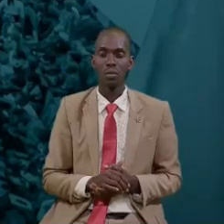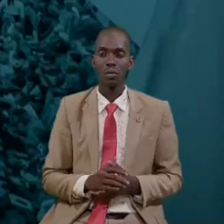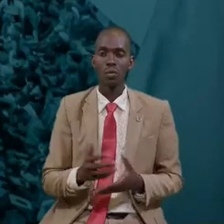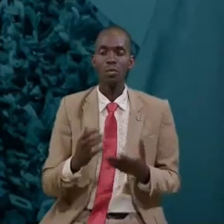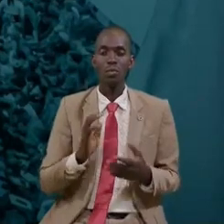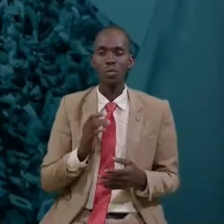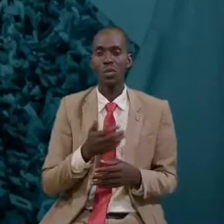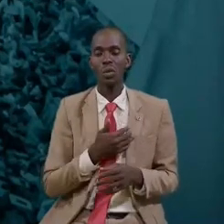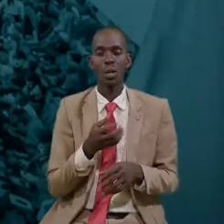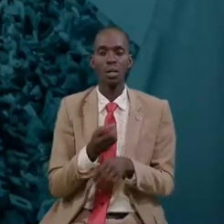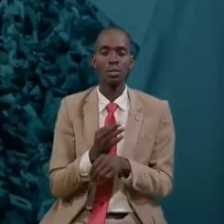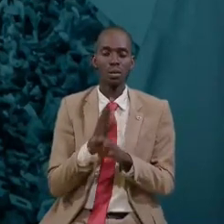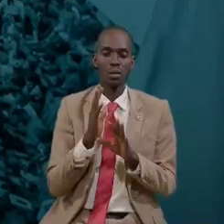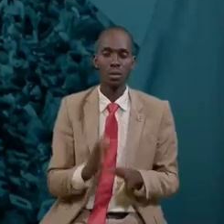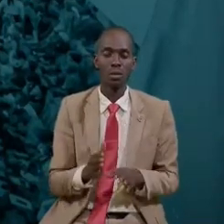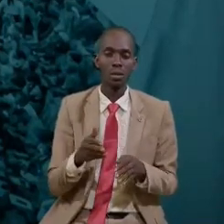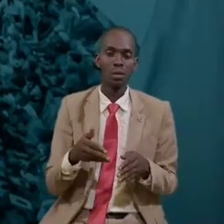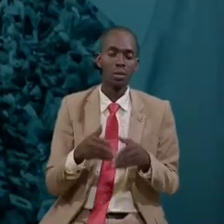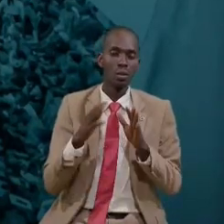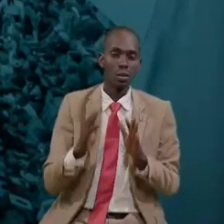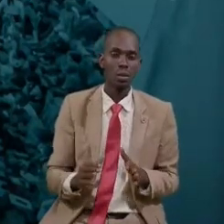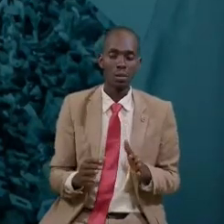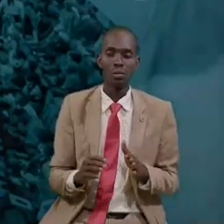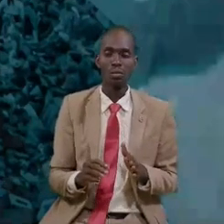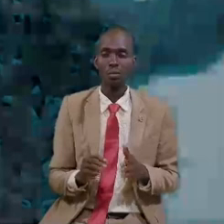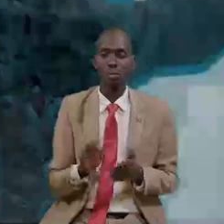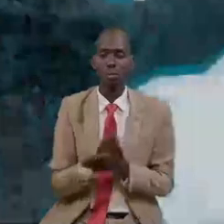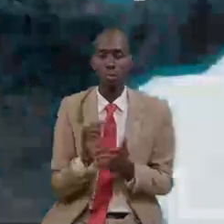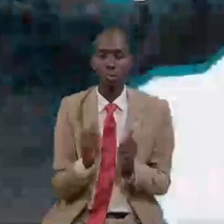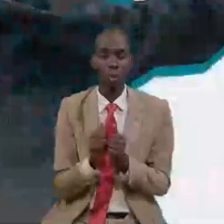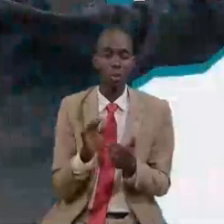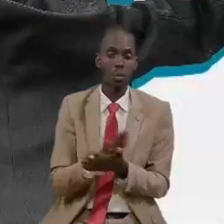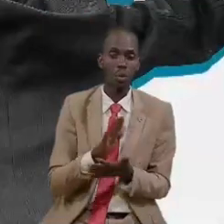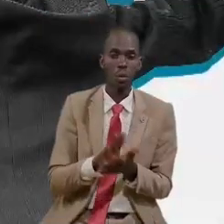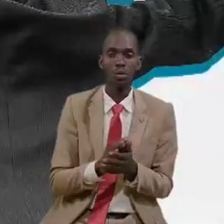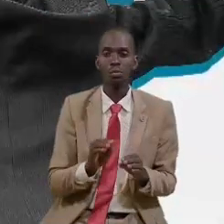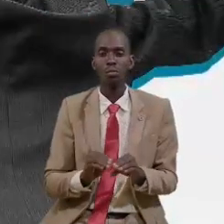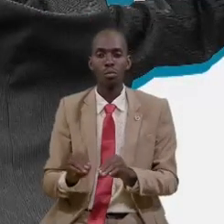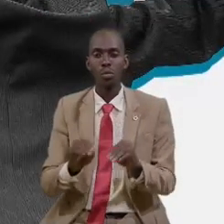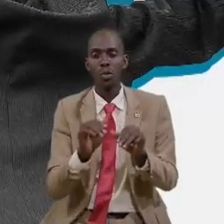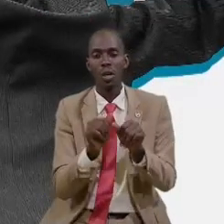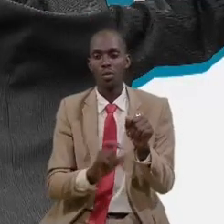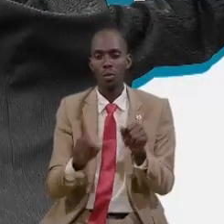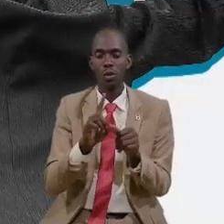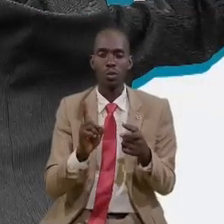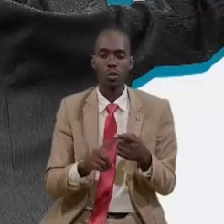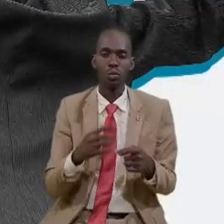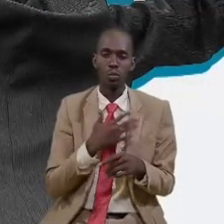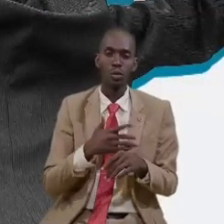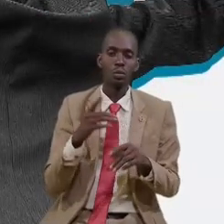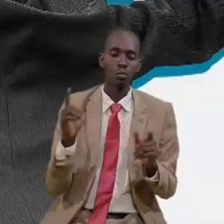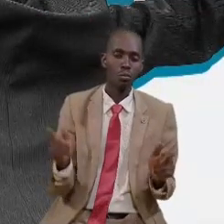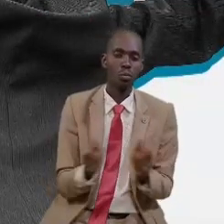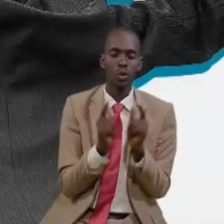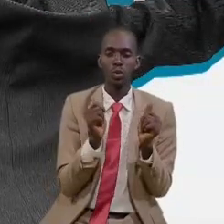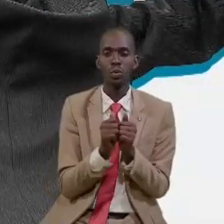L'heure est toujours au conseil. La prise des informations de ceux qui viennent de